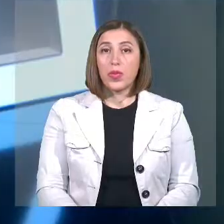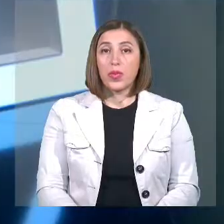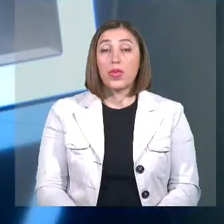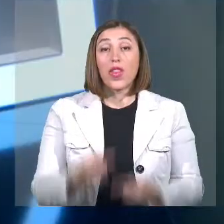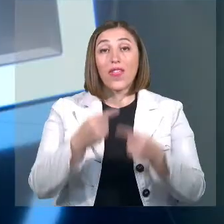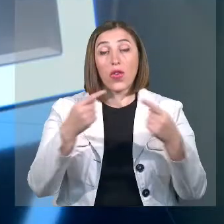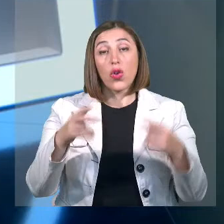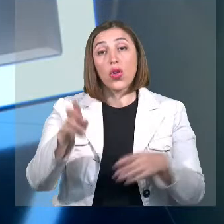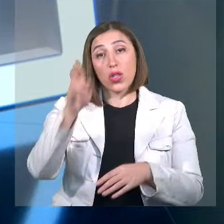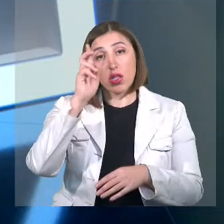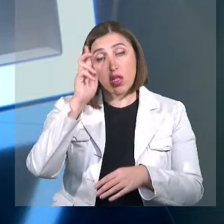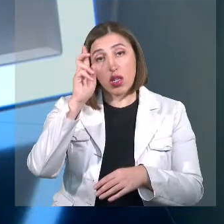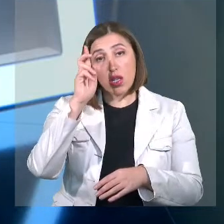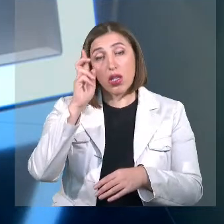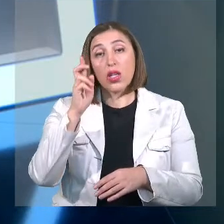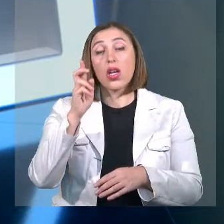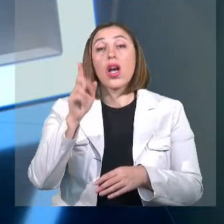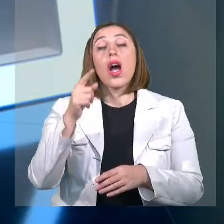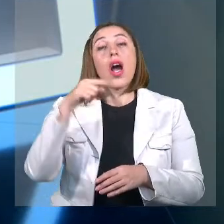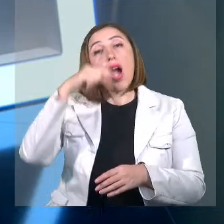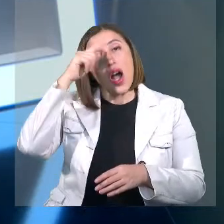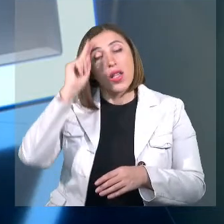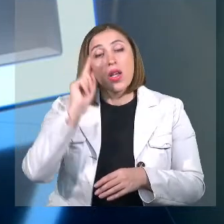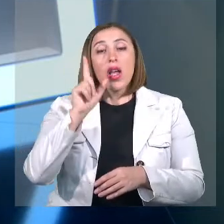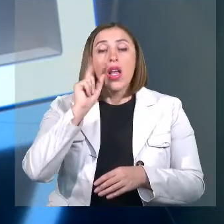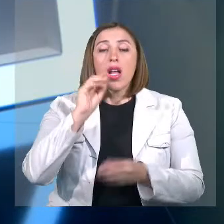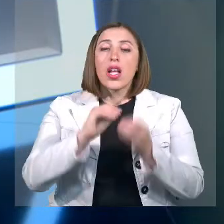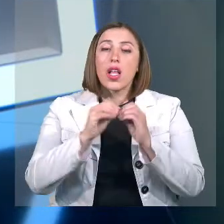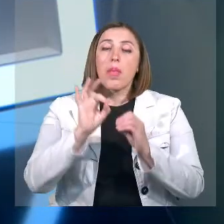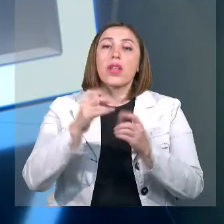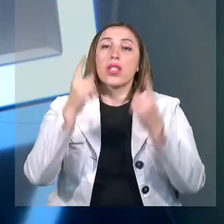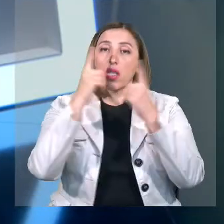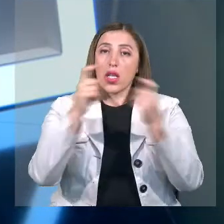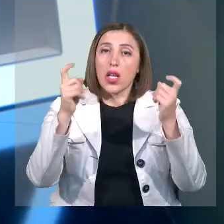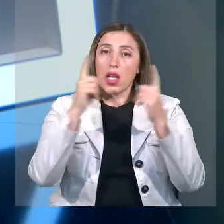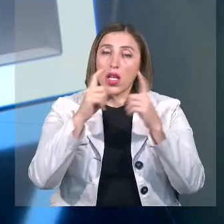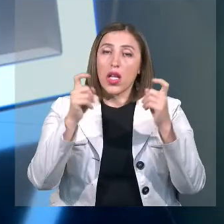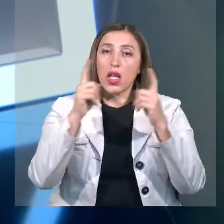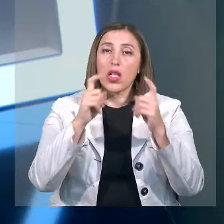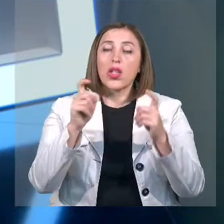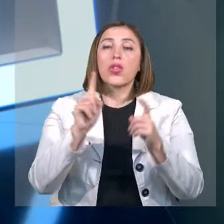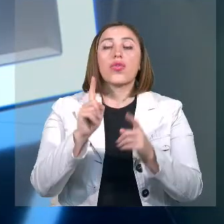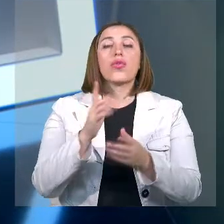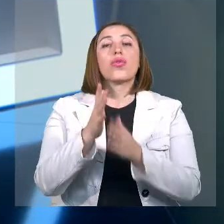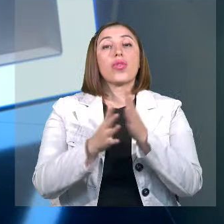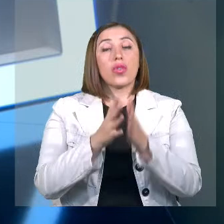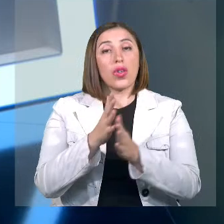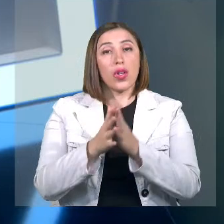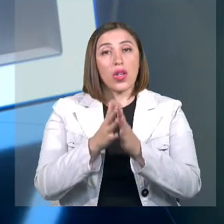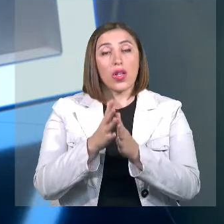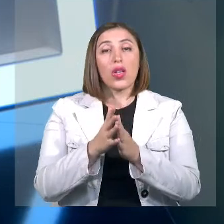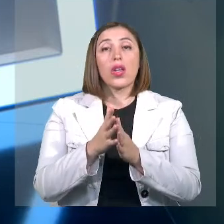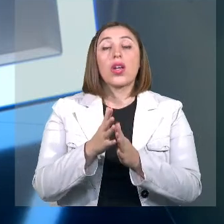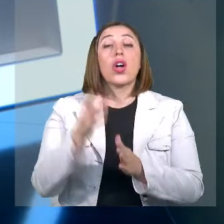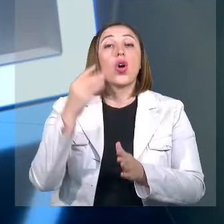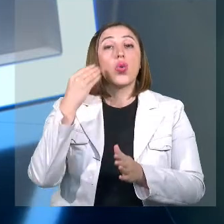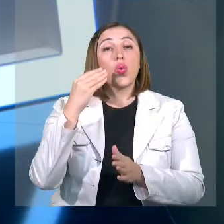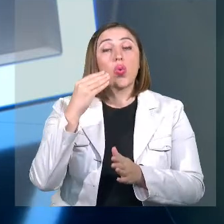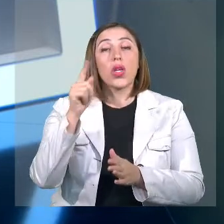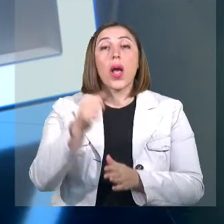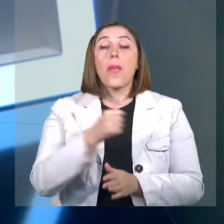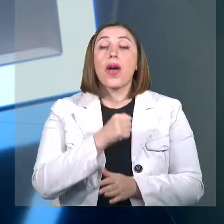Որոշ երկրներ հանդես են գալիս Ադրբեջանը հայկական խնդրին վերաբերող կողմնակալ հայտարարություններով, ասել է